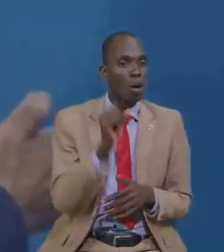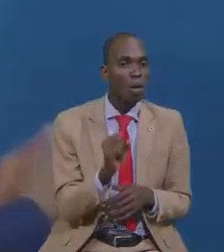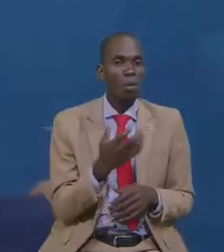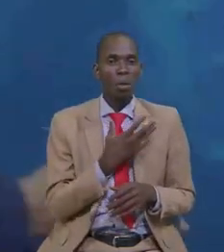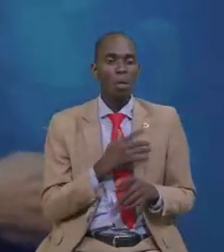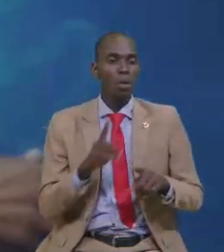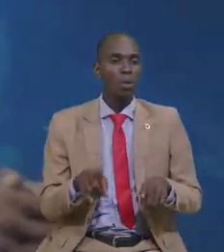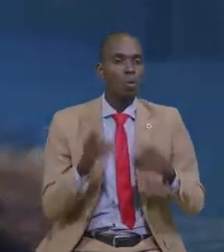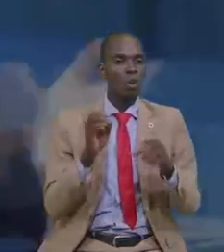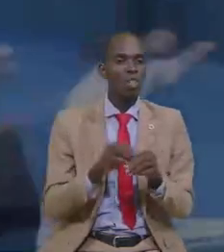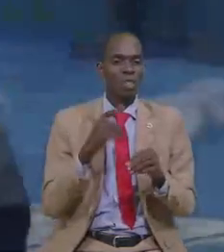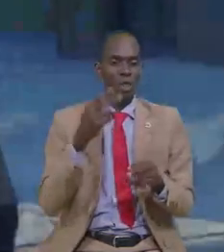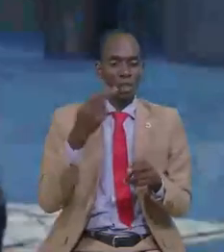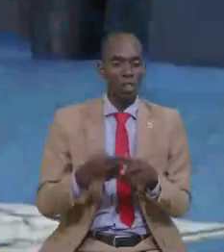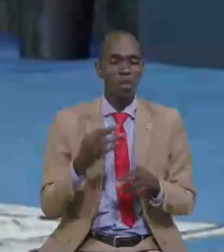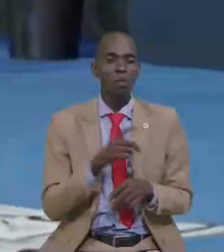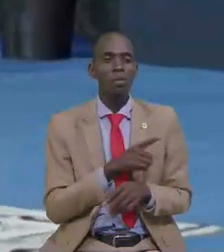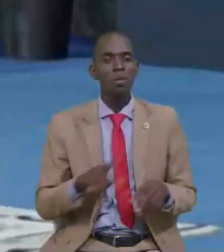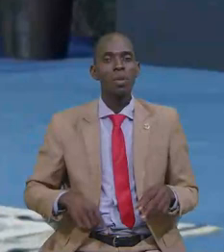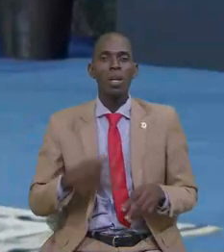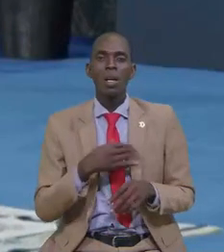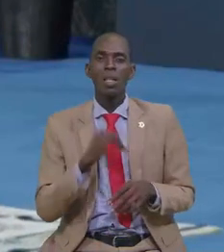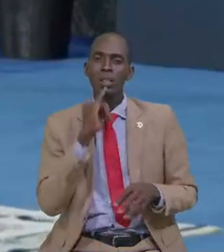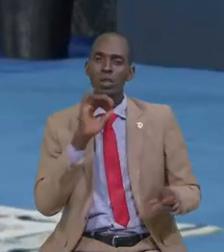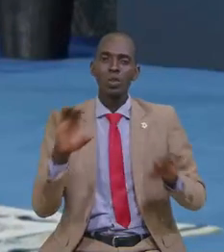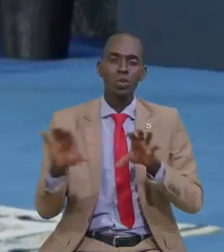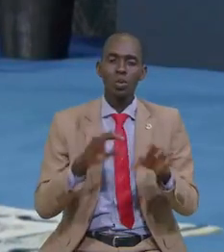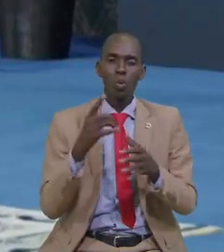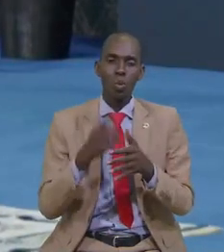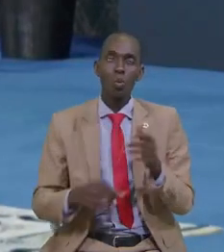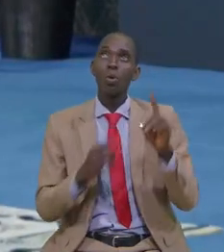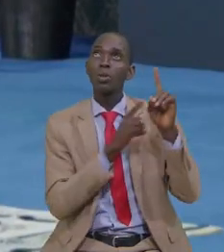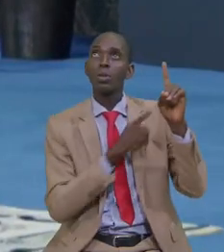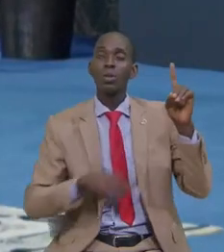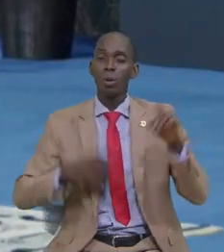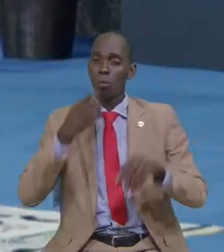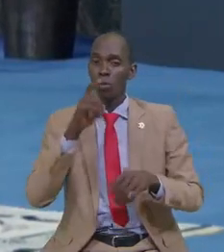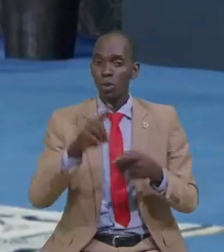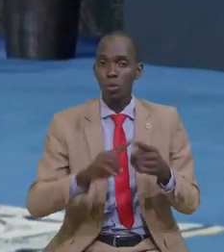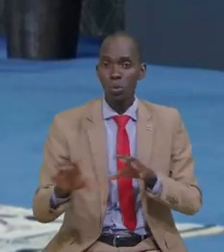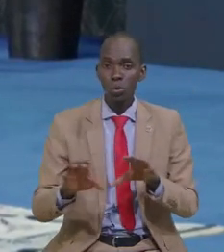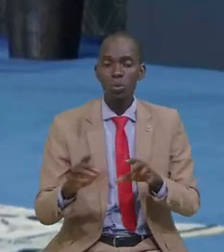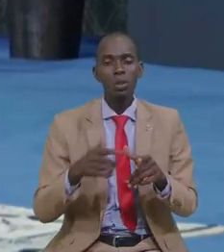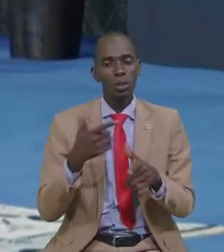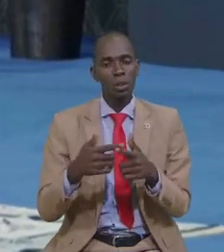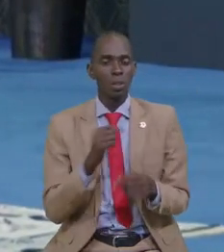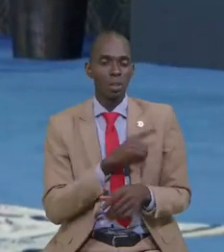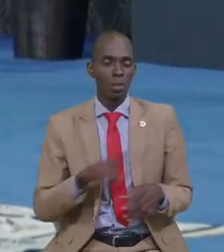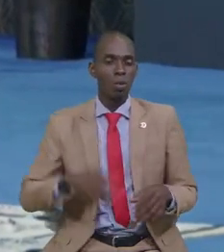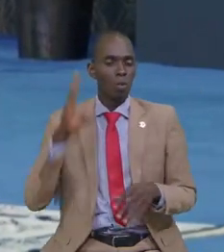promulgation, leur proclamation, et tout pécateur qui sort et fait ce que le Seigneur lui a dit. Le